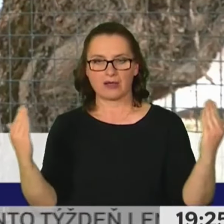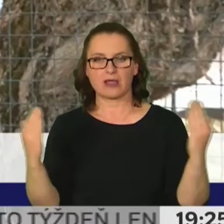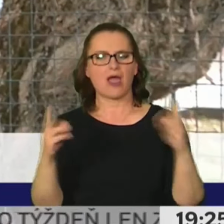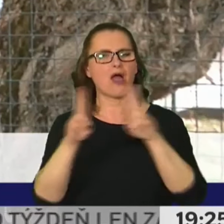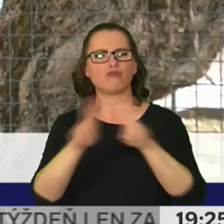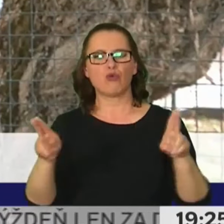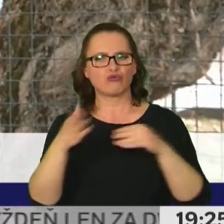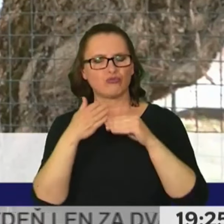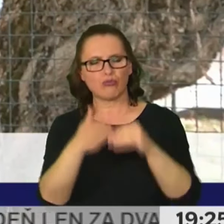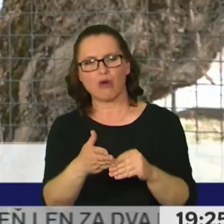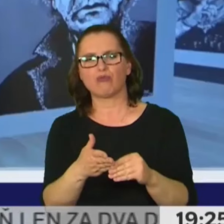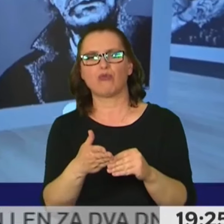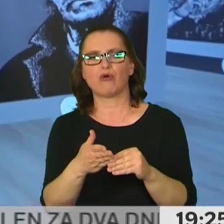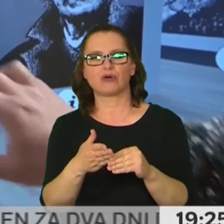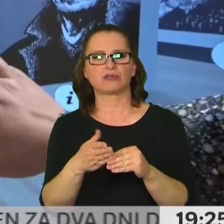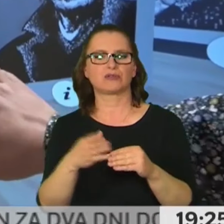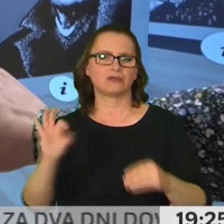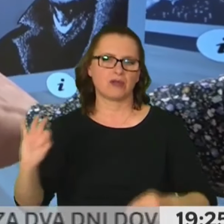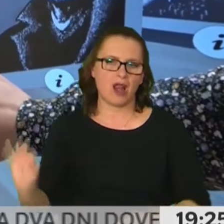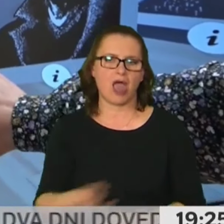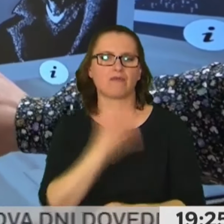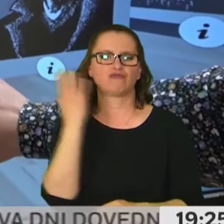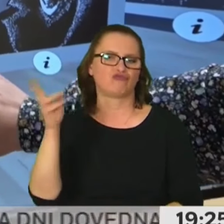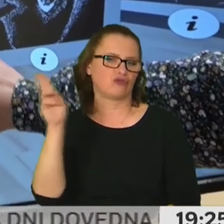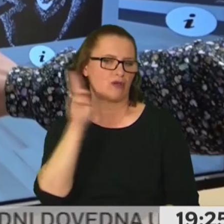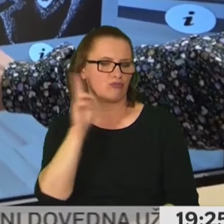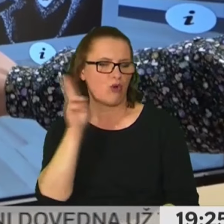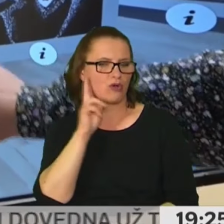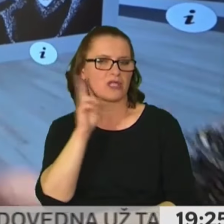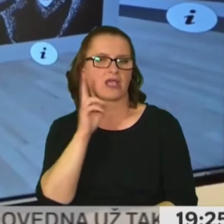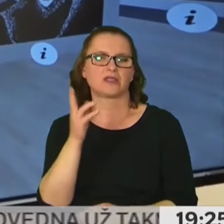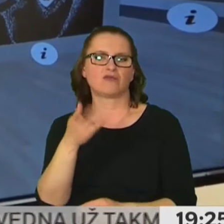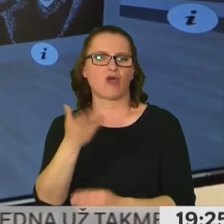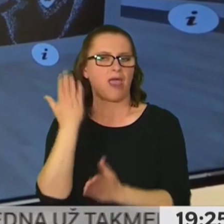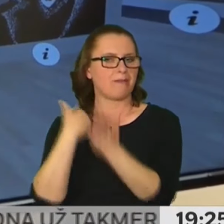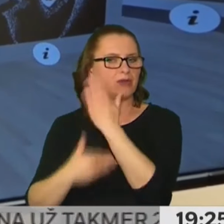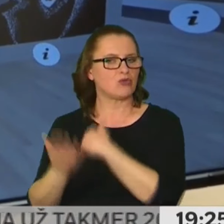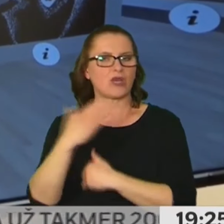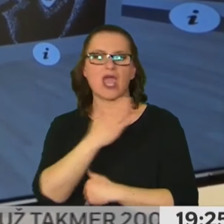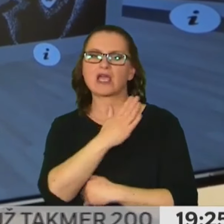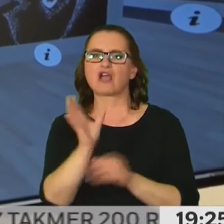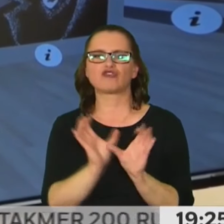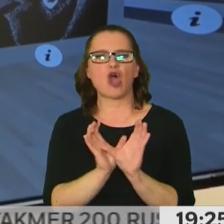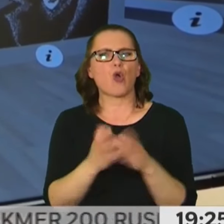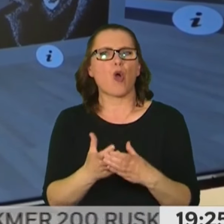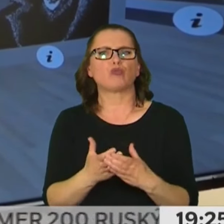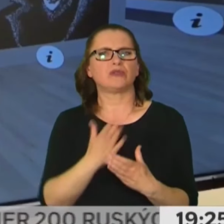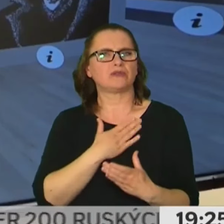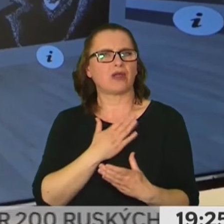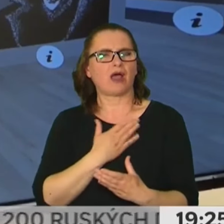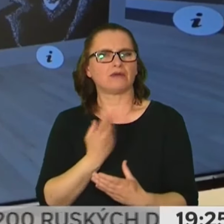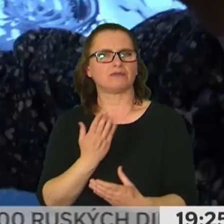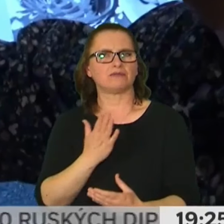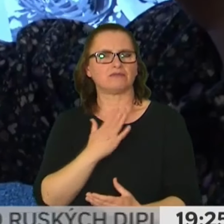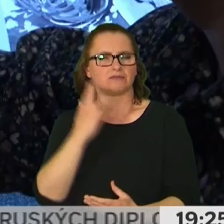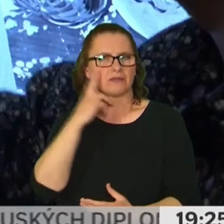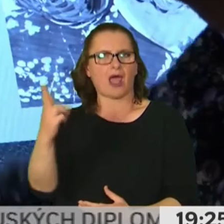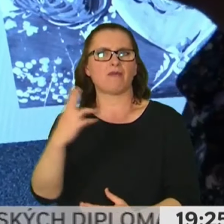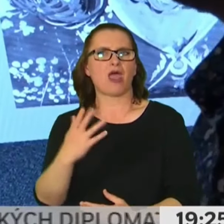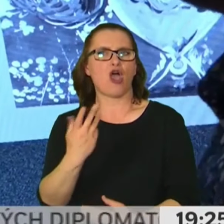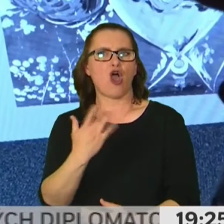pomôcť k lepšiemu poznaniu svojej minulosti. Každá jedna komunita potrebuje mať svoje osobnosti, svoje